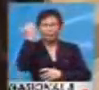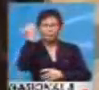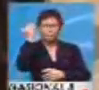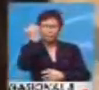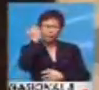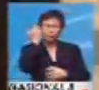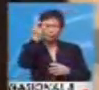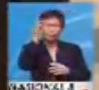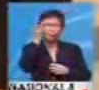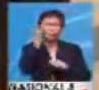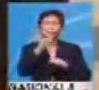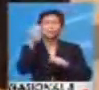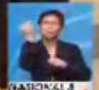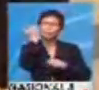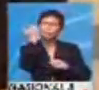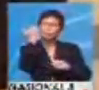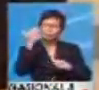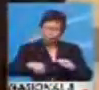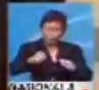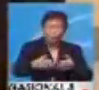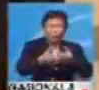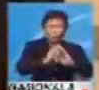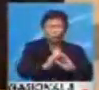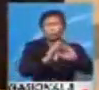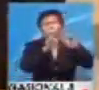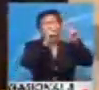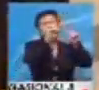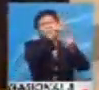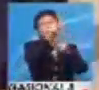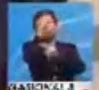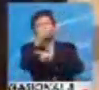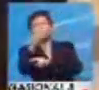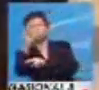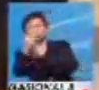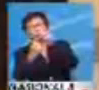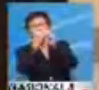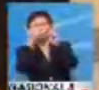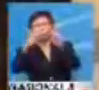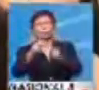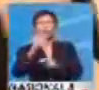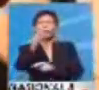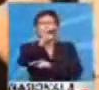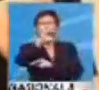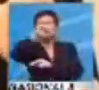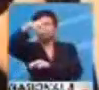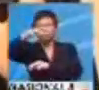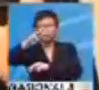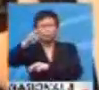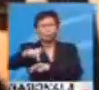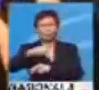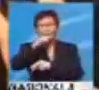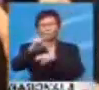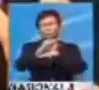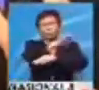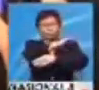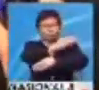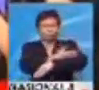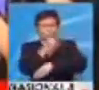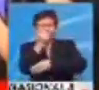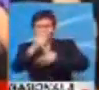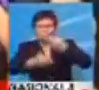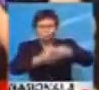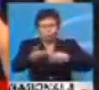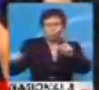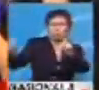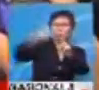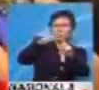maka Maha rayuan pada 21 Jun 2013 yang mendapati bertindak di luar bidang kuasanya apabila enggan